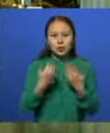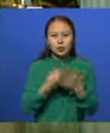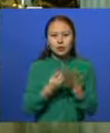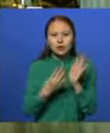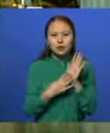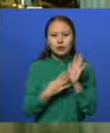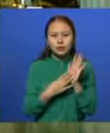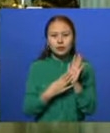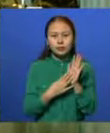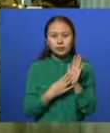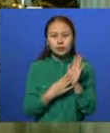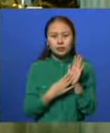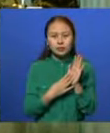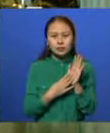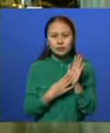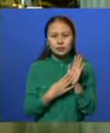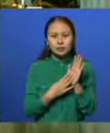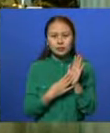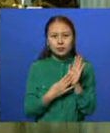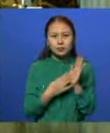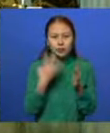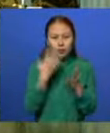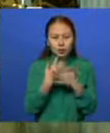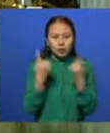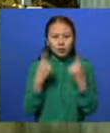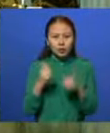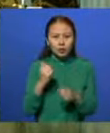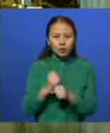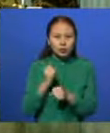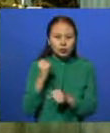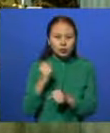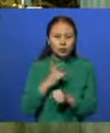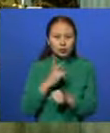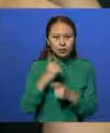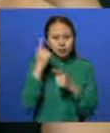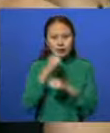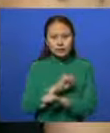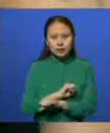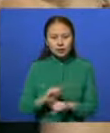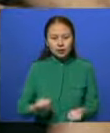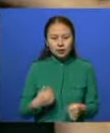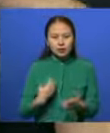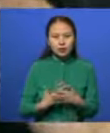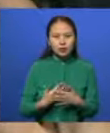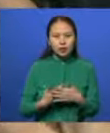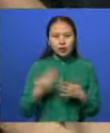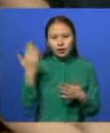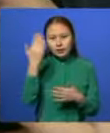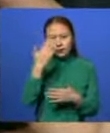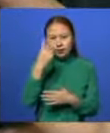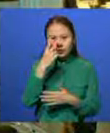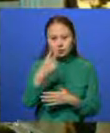дейін жаңағы мен айтып отқан үрей туғызатын қатыгездік тағы басқа ақпарат берілмеу керек. Ал енді сол фильмнің